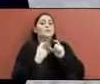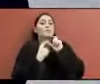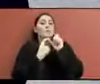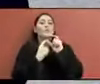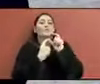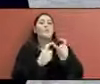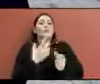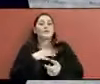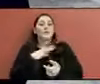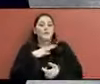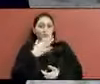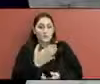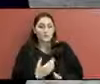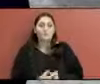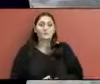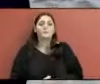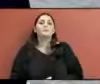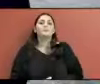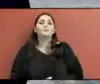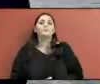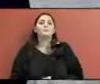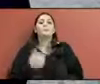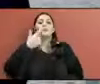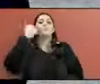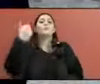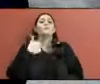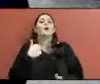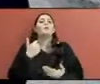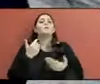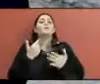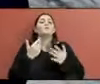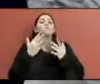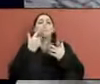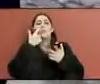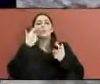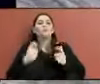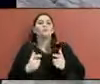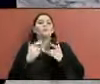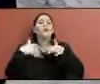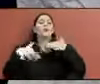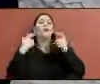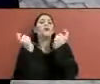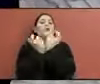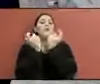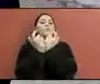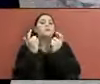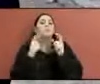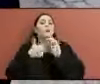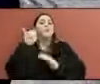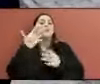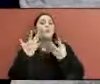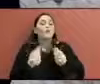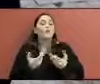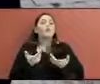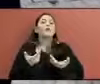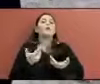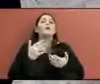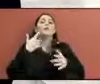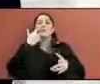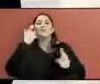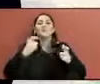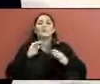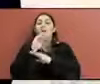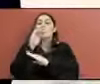daha sormak istiyorum. Müdürüm, ben Gölcük Engelliler Dernek Başkanı olarak Gölcük'ümüzde yaşayan engellilerimiz